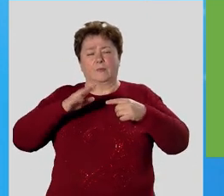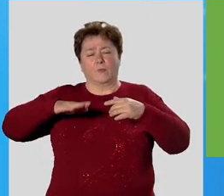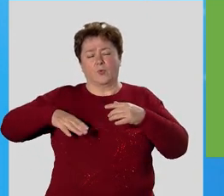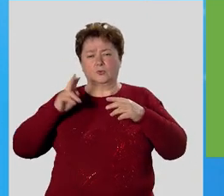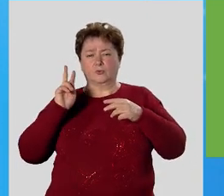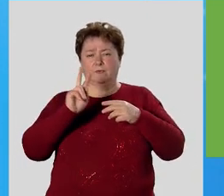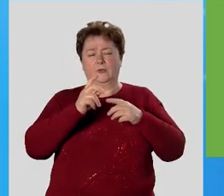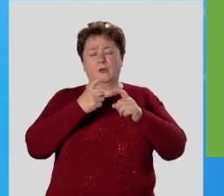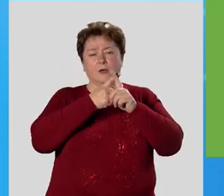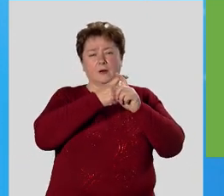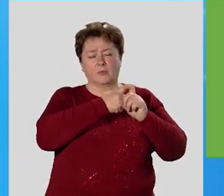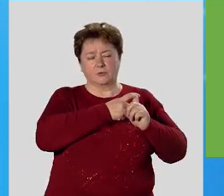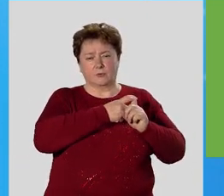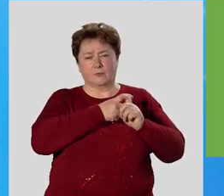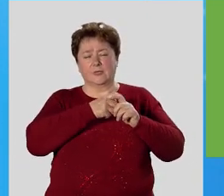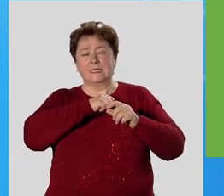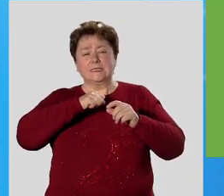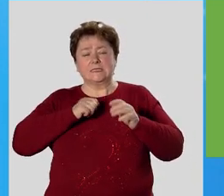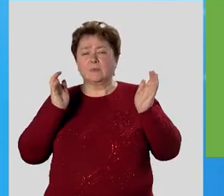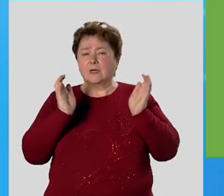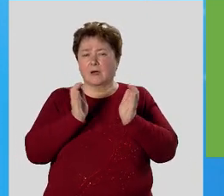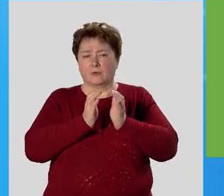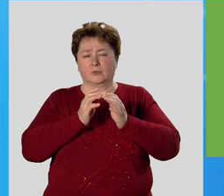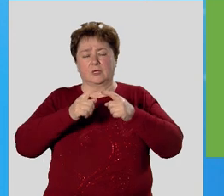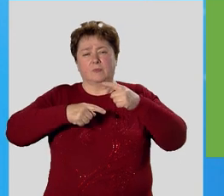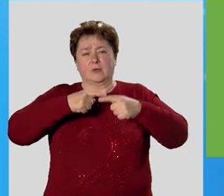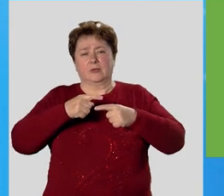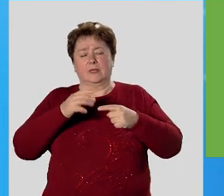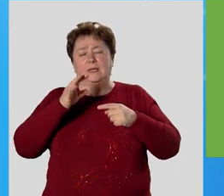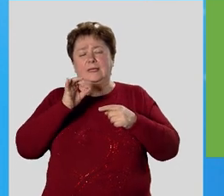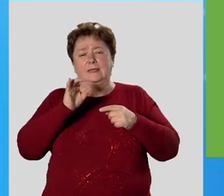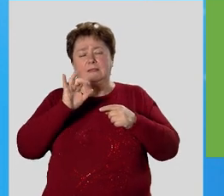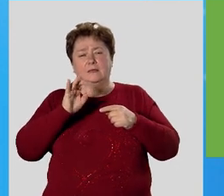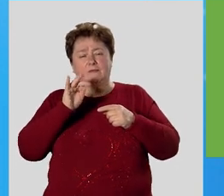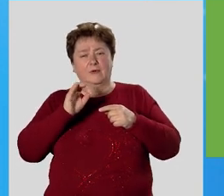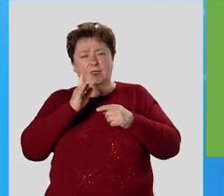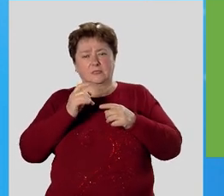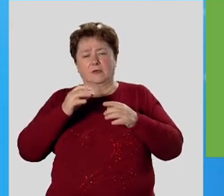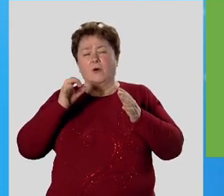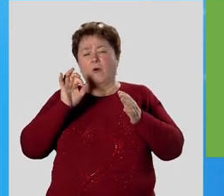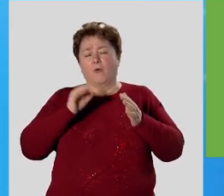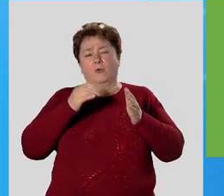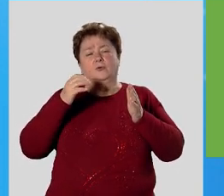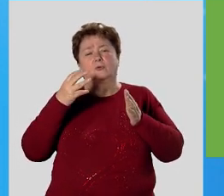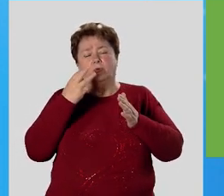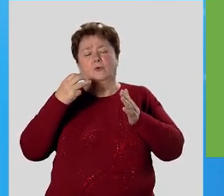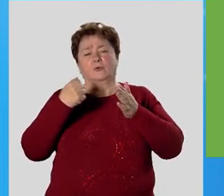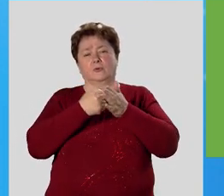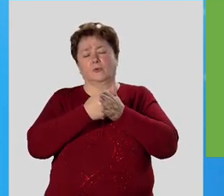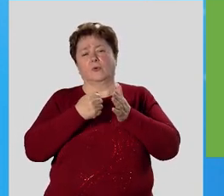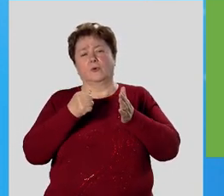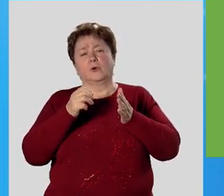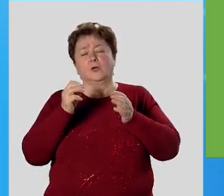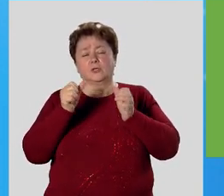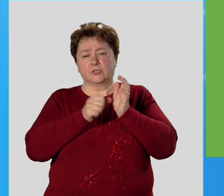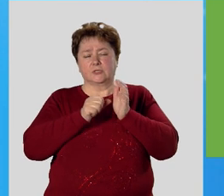после удвоения хромосом – самый короткий период интерфазы – от 3 до 6 часов.